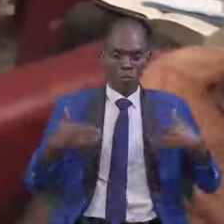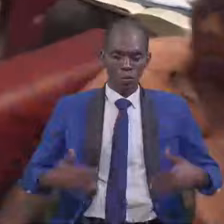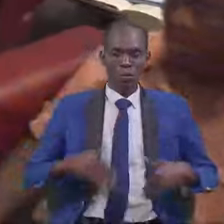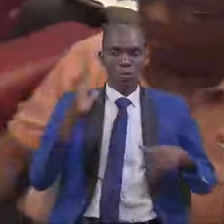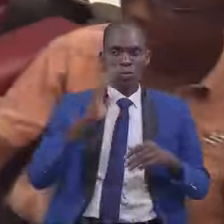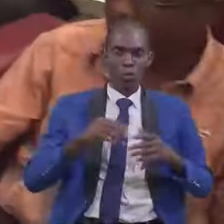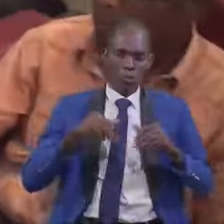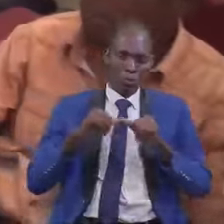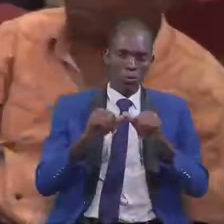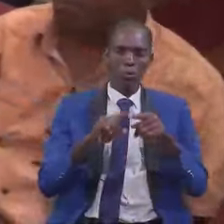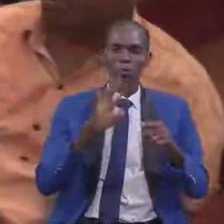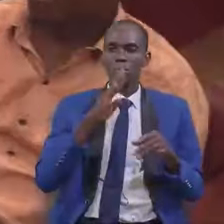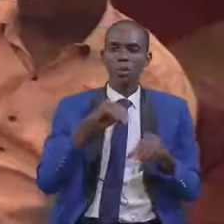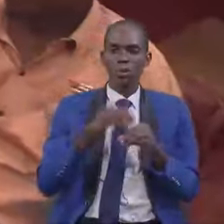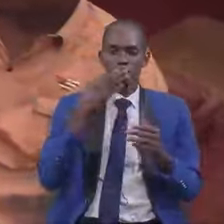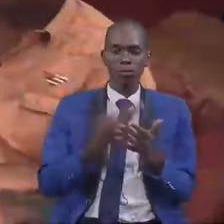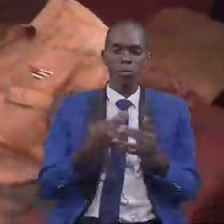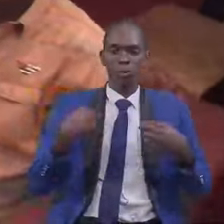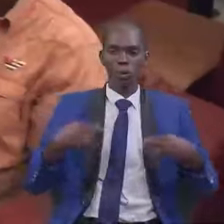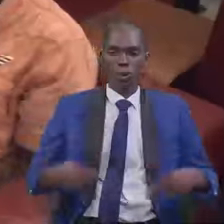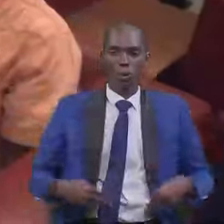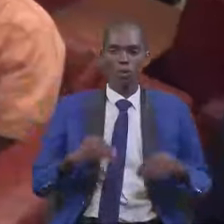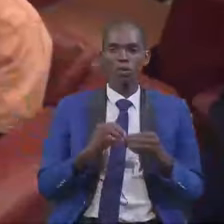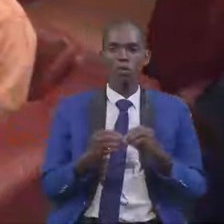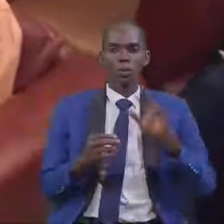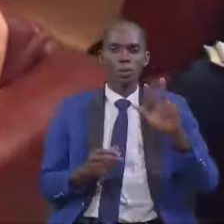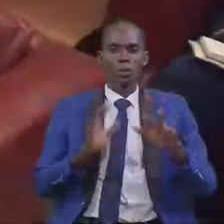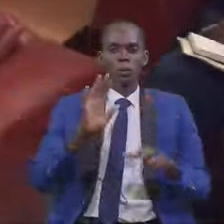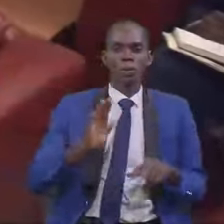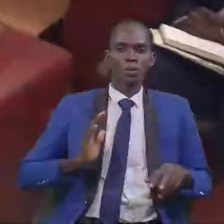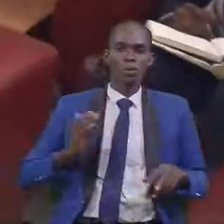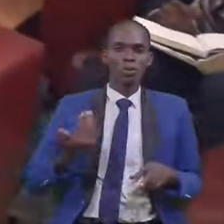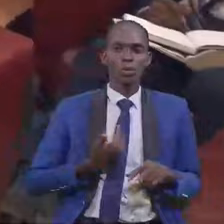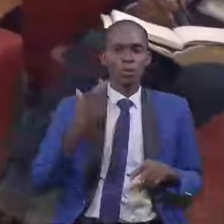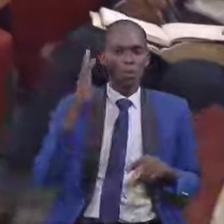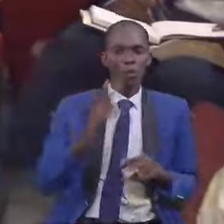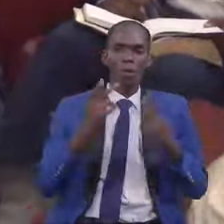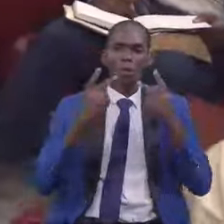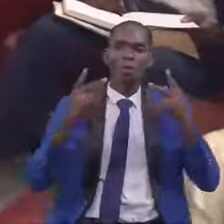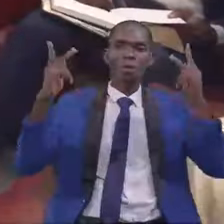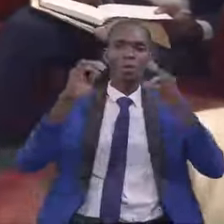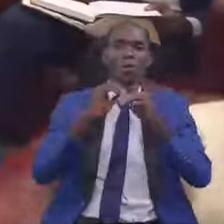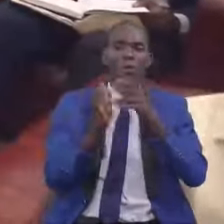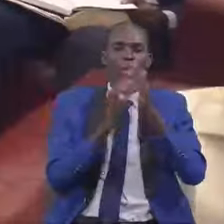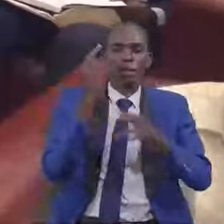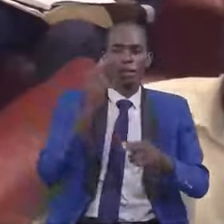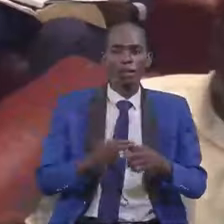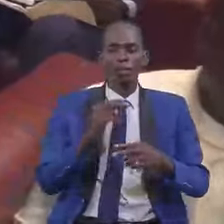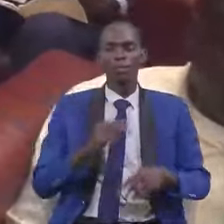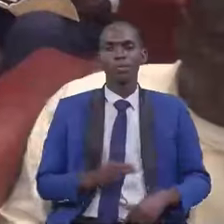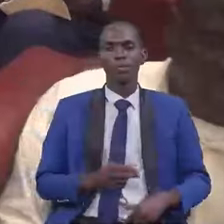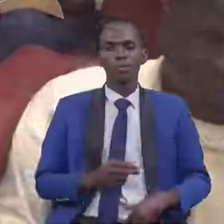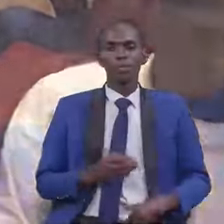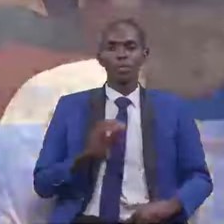rester en bonne santé. 3, votre âme va prospérer au nom de Jésus-Christ. Numéro 1, la